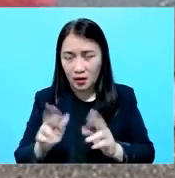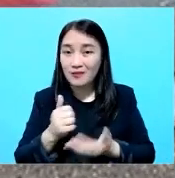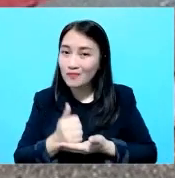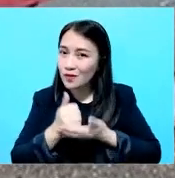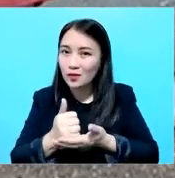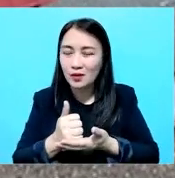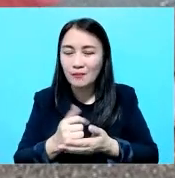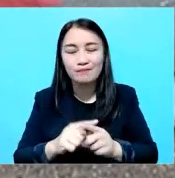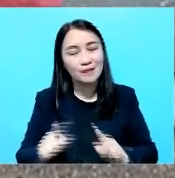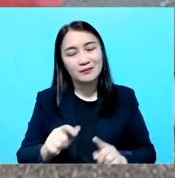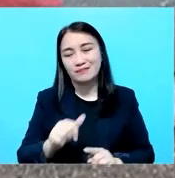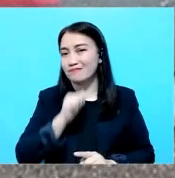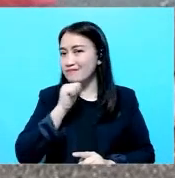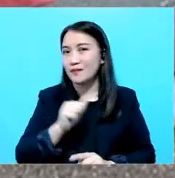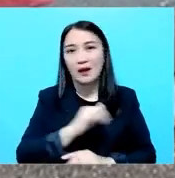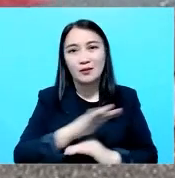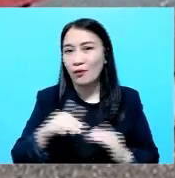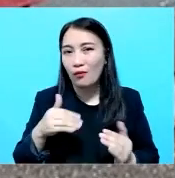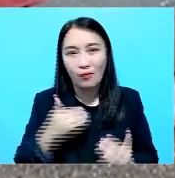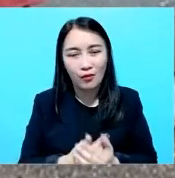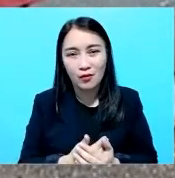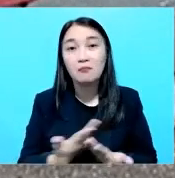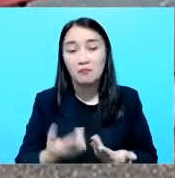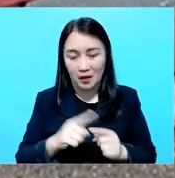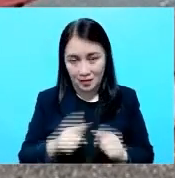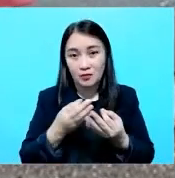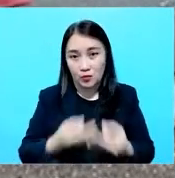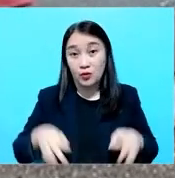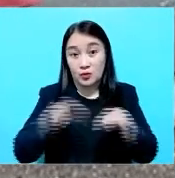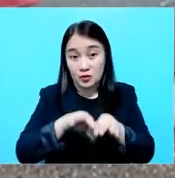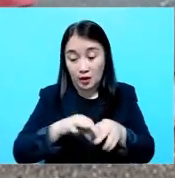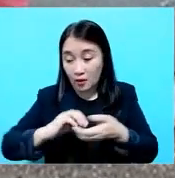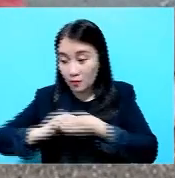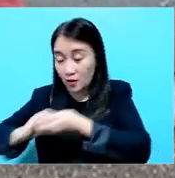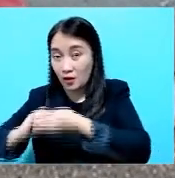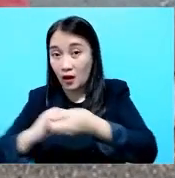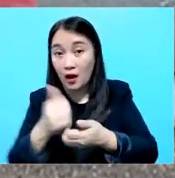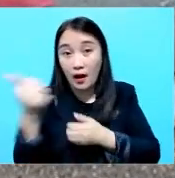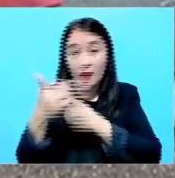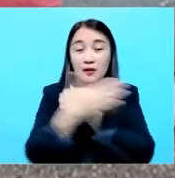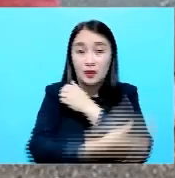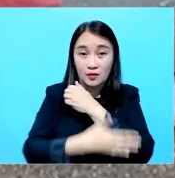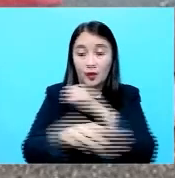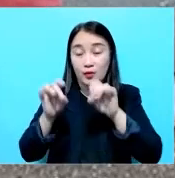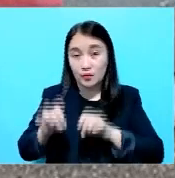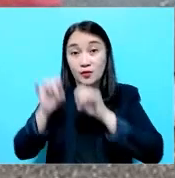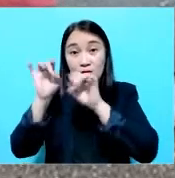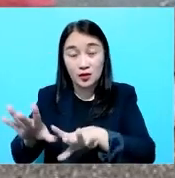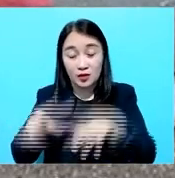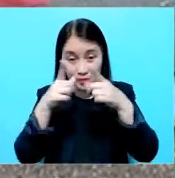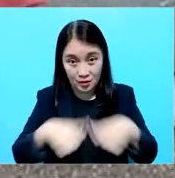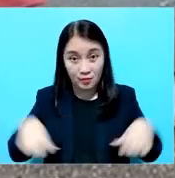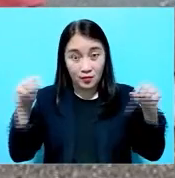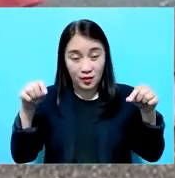Kaya mahalaga raw na nakikipag-alyansa pa rin tayo sa ibang mga bansa gaya ng Australia, France at Japan na pwede rin mag-supply ng